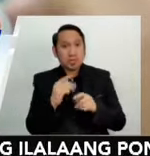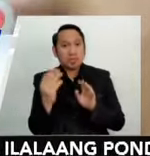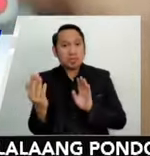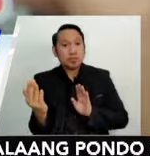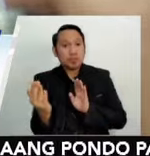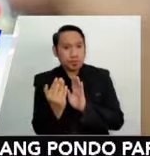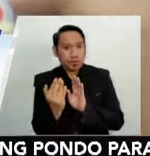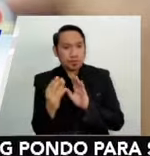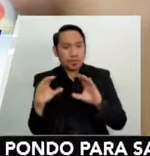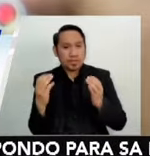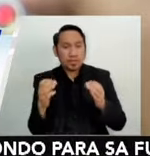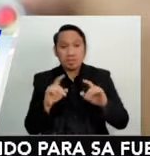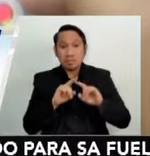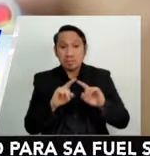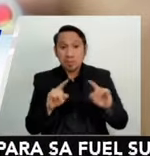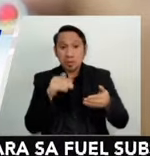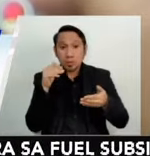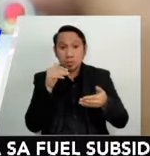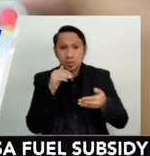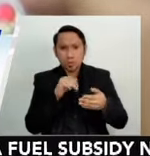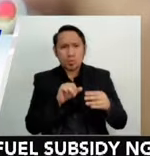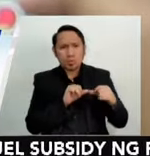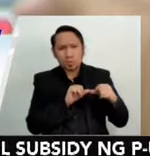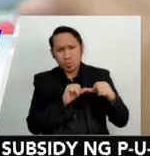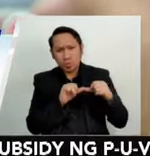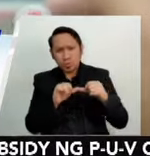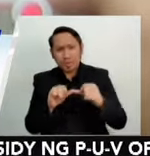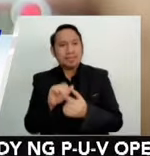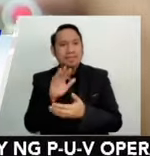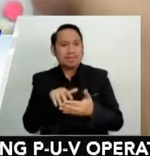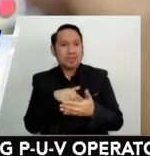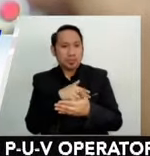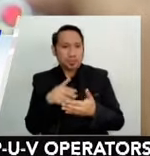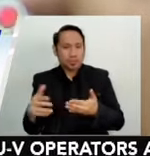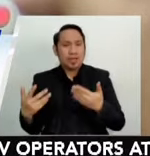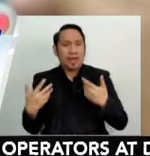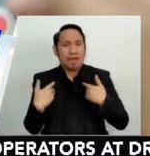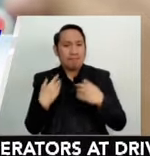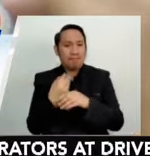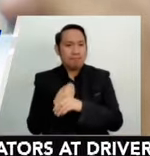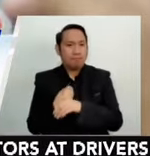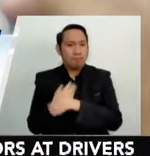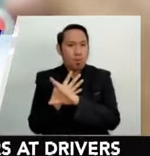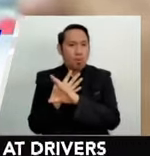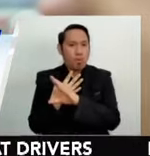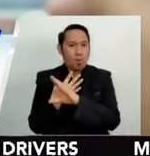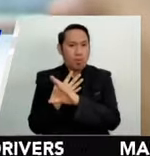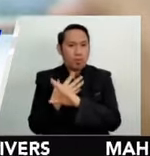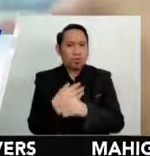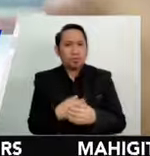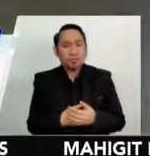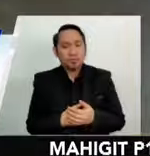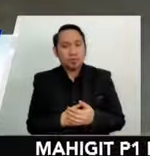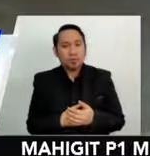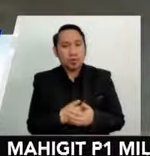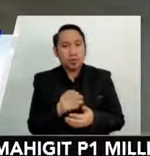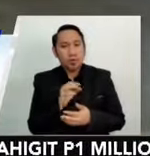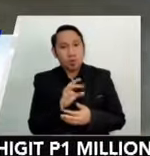yung pag-aaral nila tumutuloy yon sa alternative delivery modes tulad ng online o